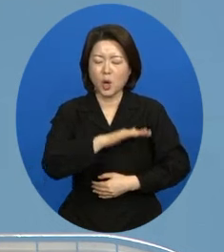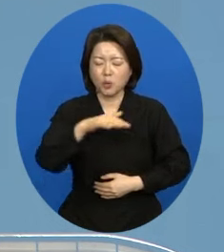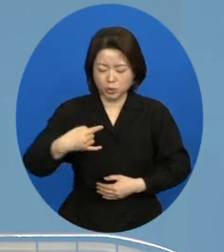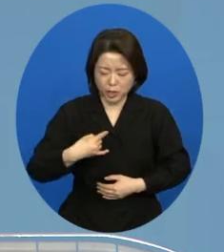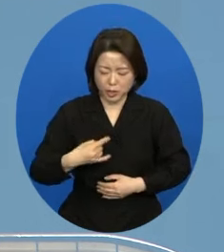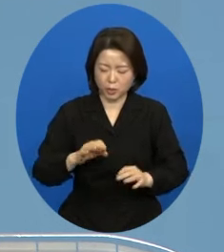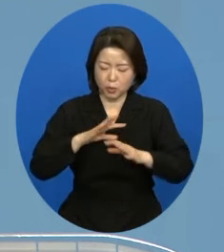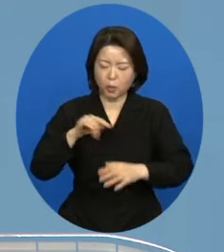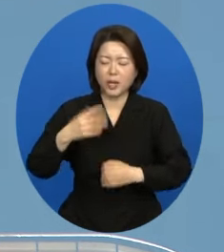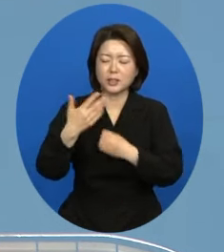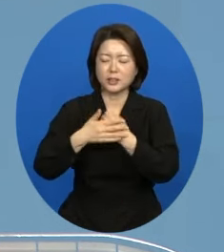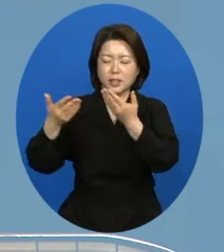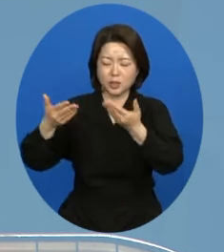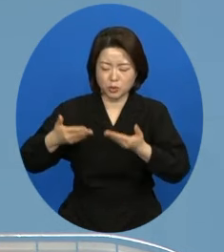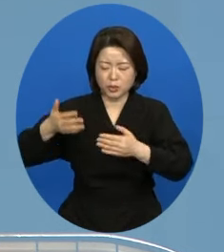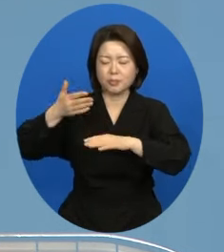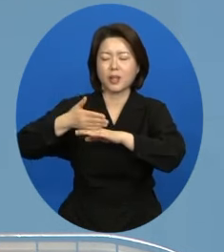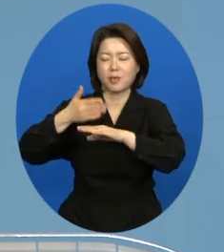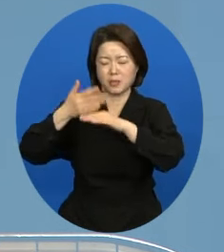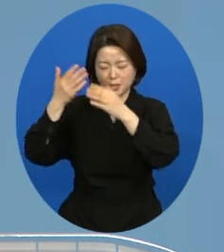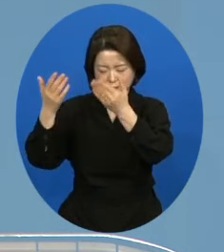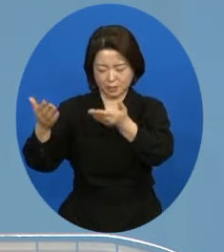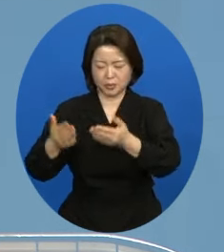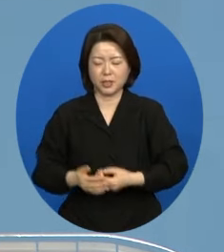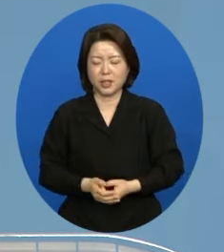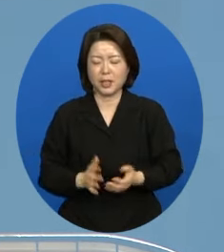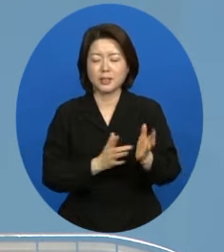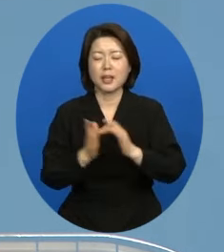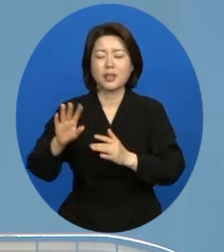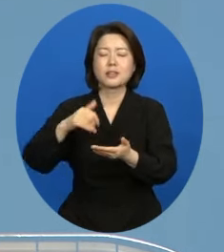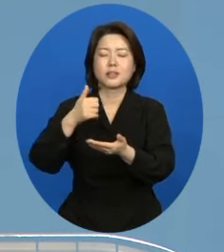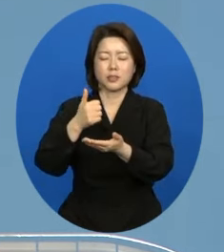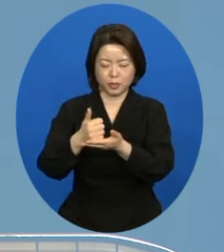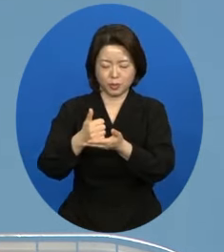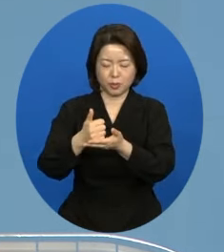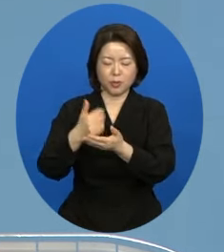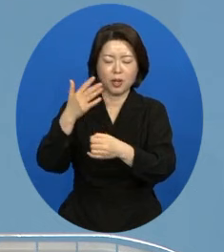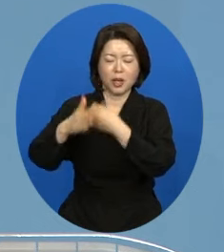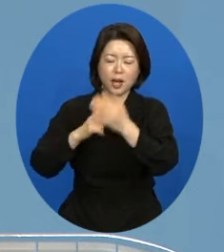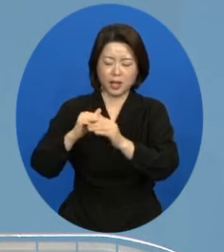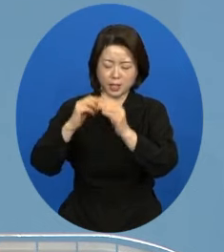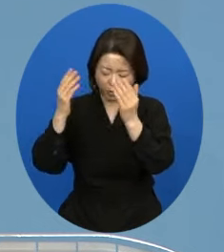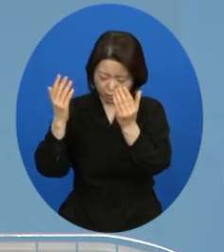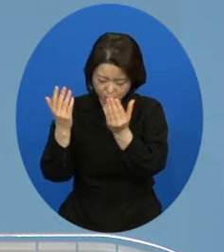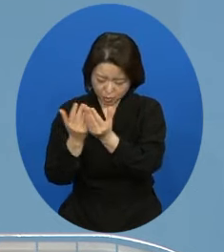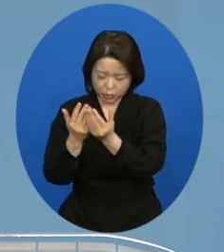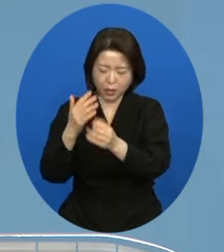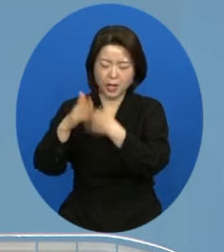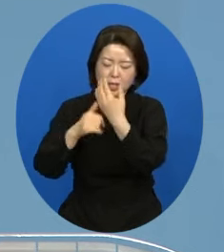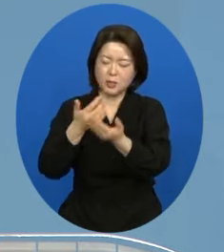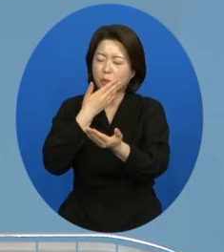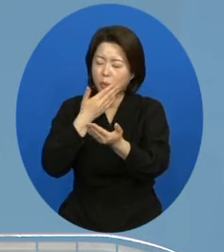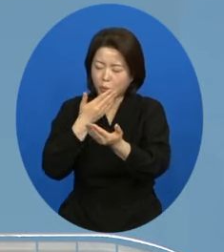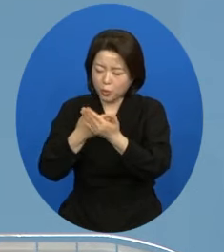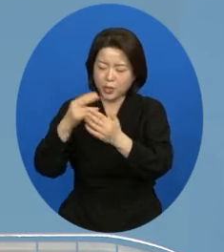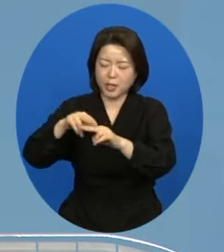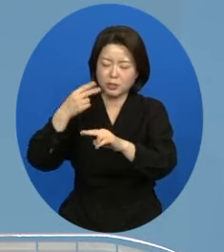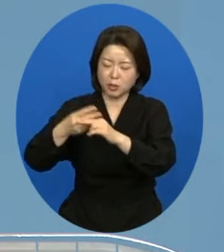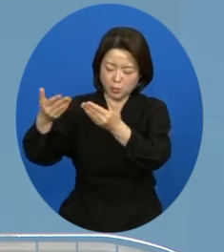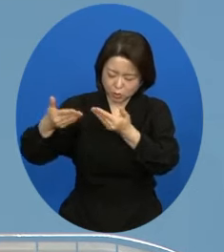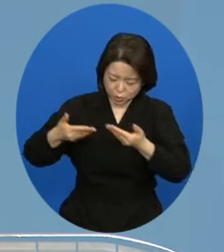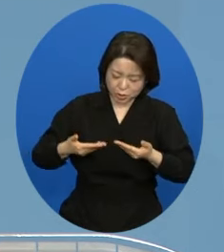놀라운 그 은혜를 주심에 감사를 드립니다 예수 그리스도 하나님의 전부 하나님의 가장 고귀한 선물을 우리에게